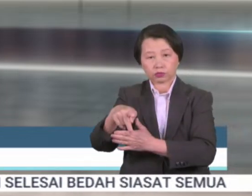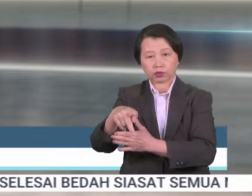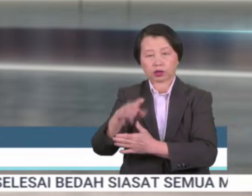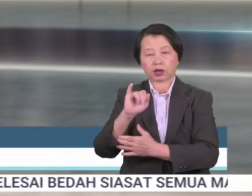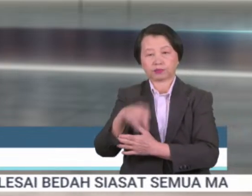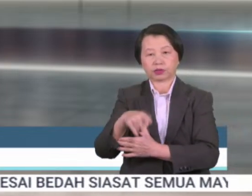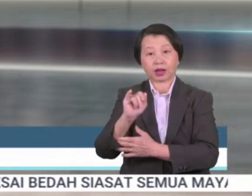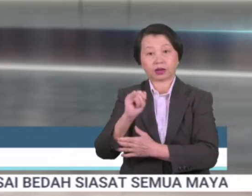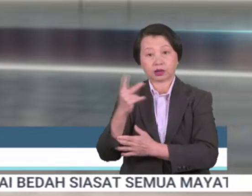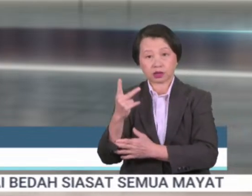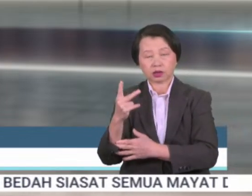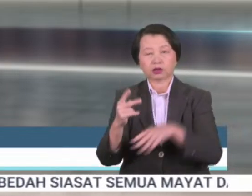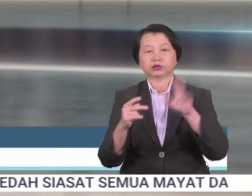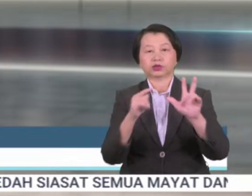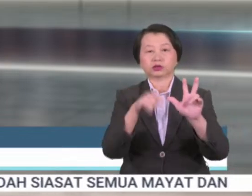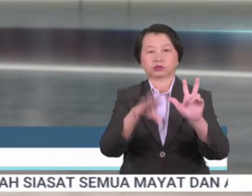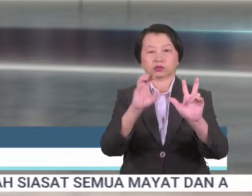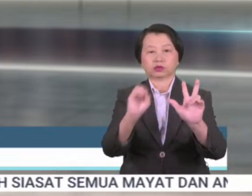iprk